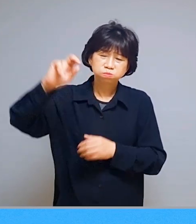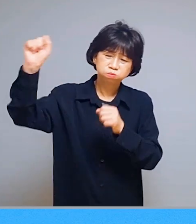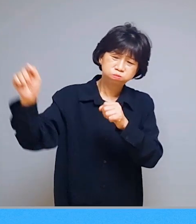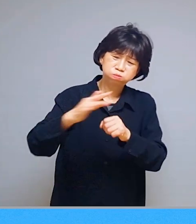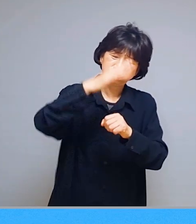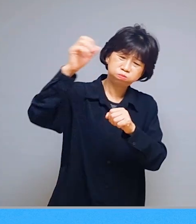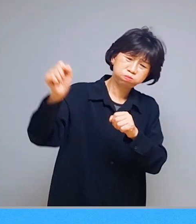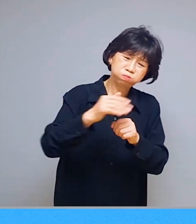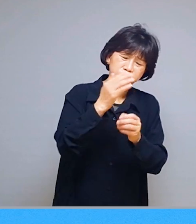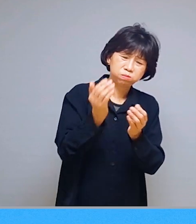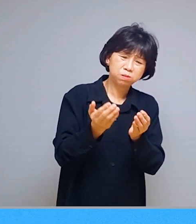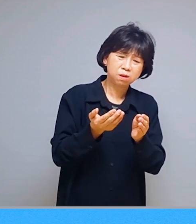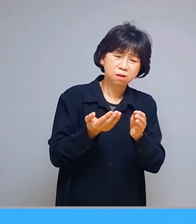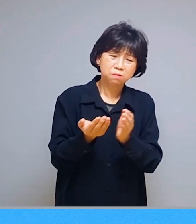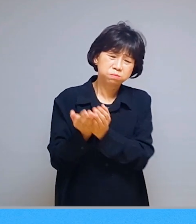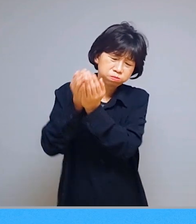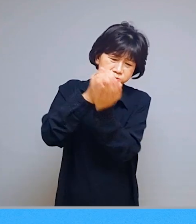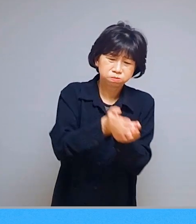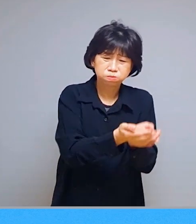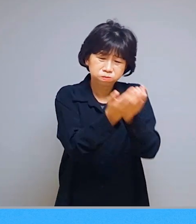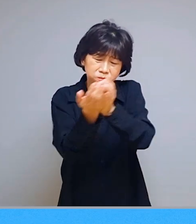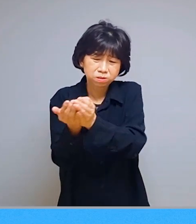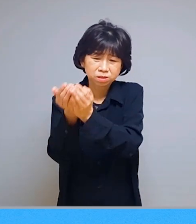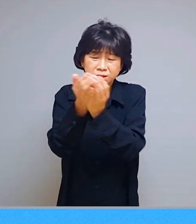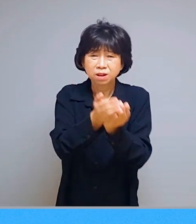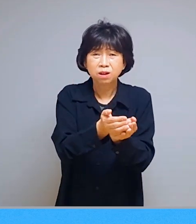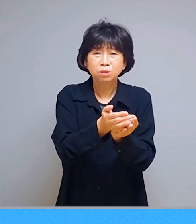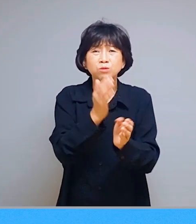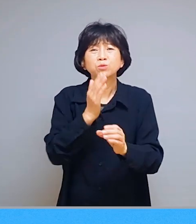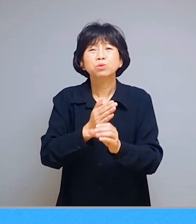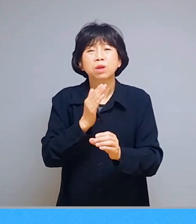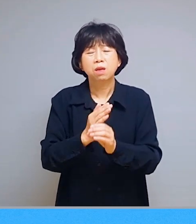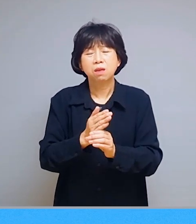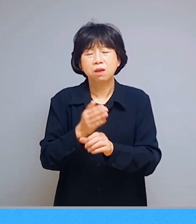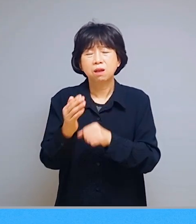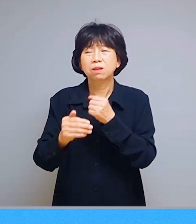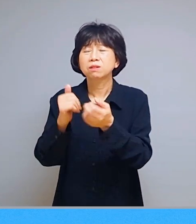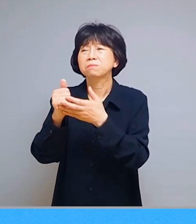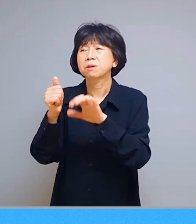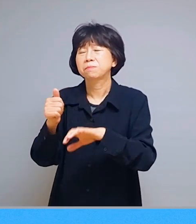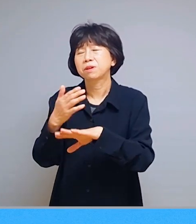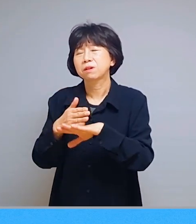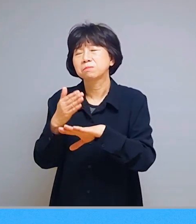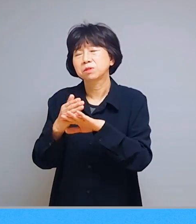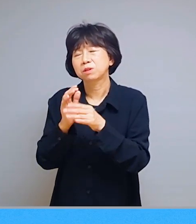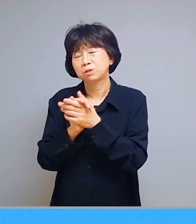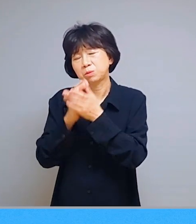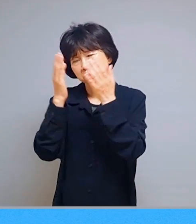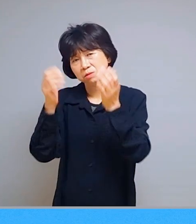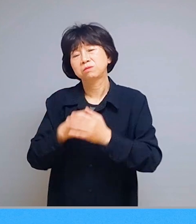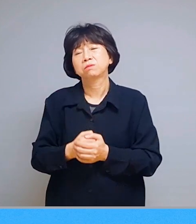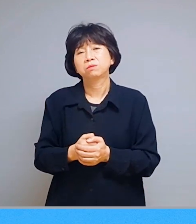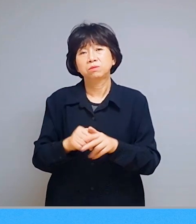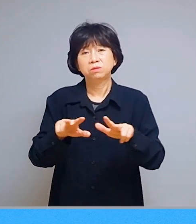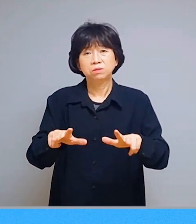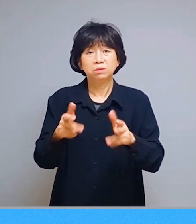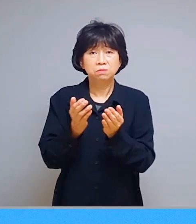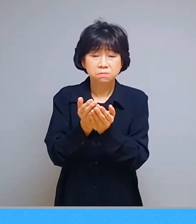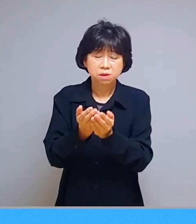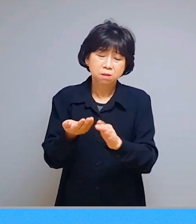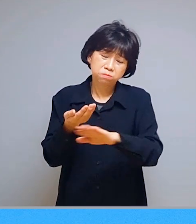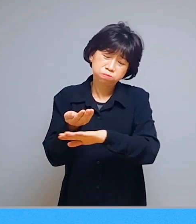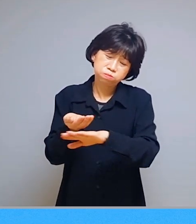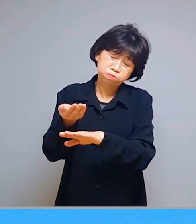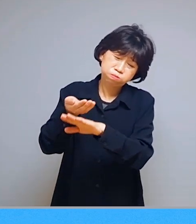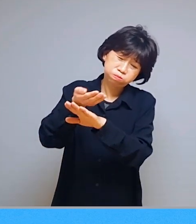신뢰하는 믿음의 표현입니다. 이 상황을 한번 떠올려 볼까요? 지금 배는요 뒤집힐